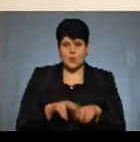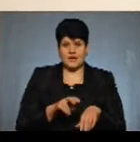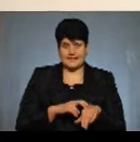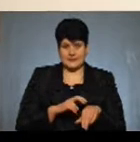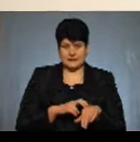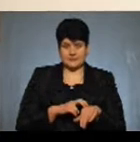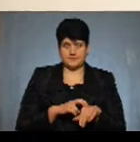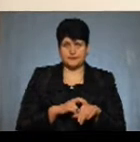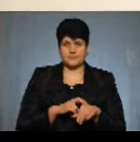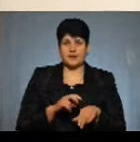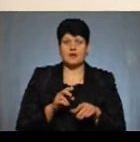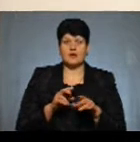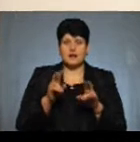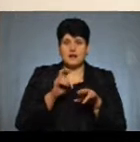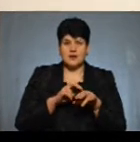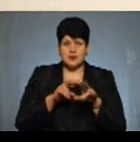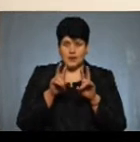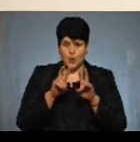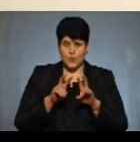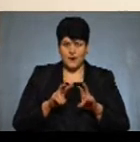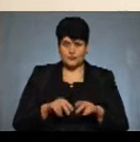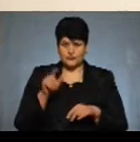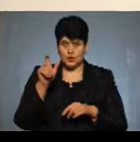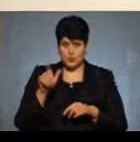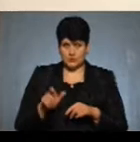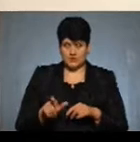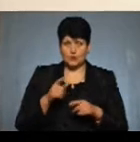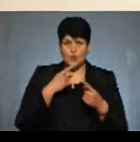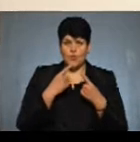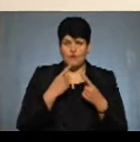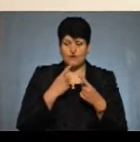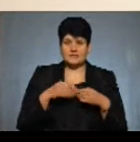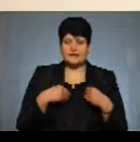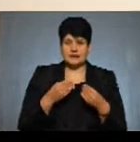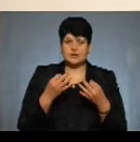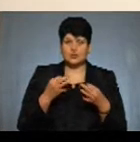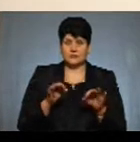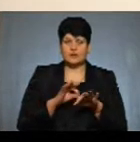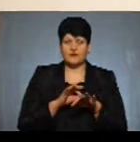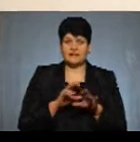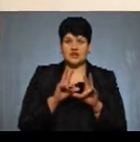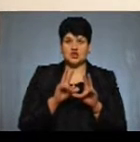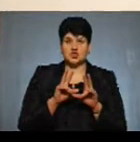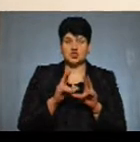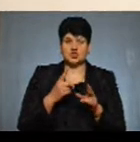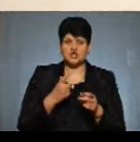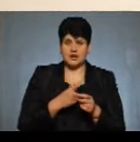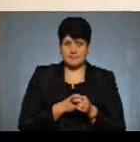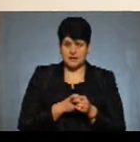лікаря. Відповідно, лікар, оглянувши людину, каже і дає дозвіл на проведення щеплення.